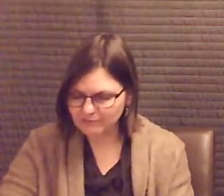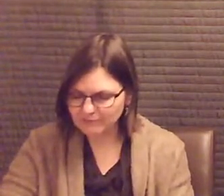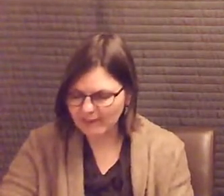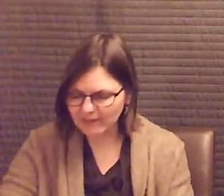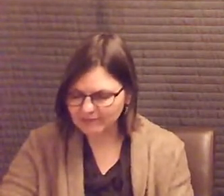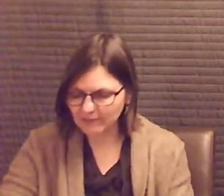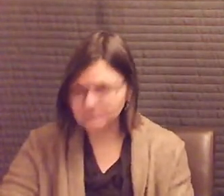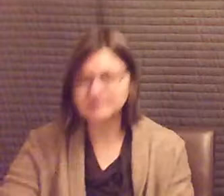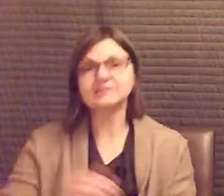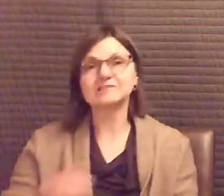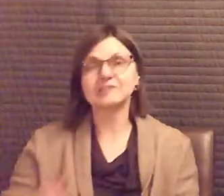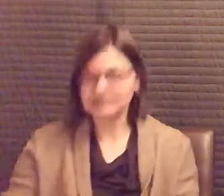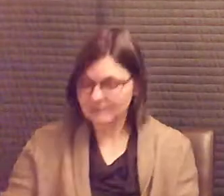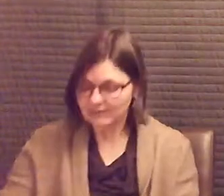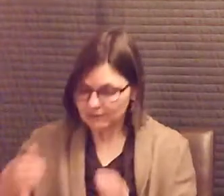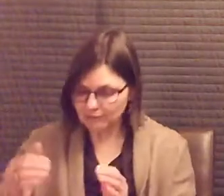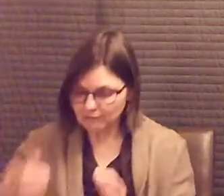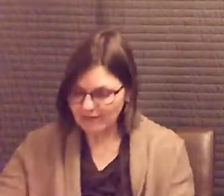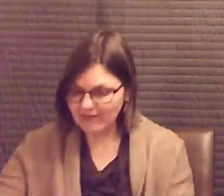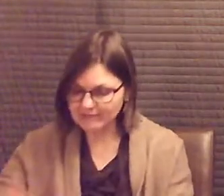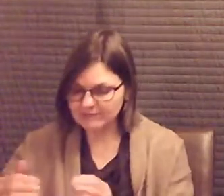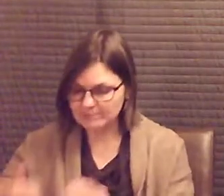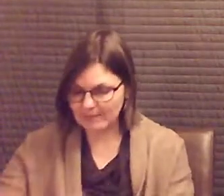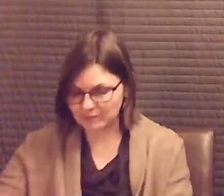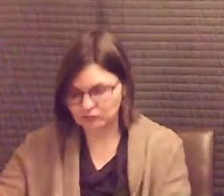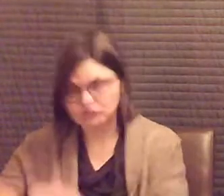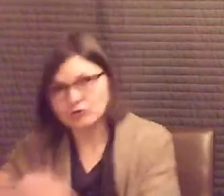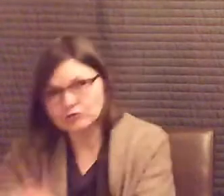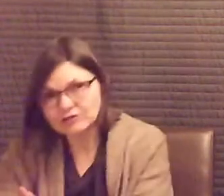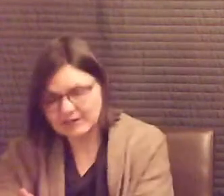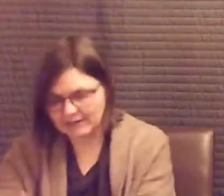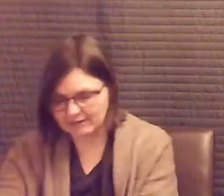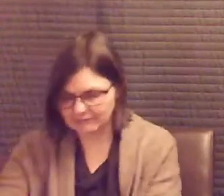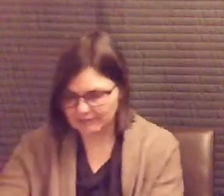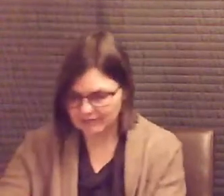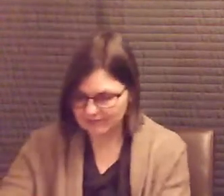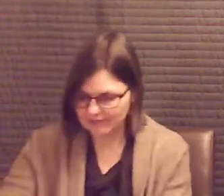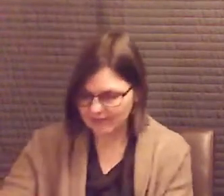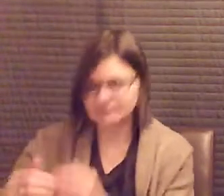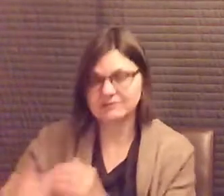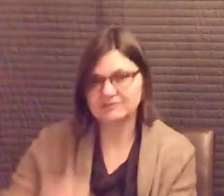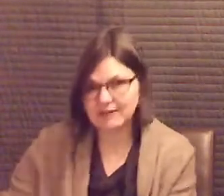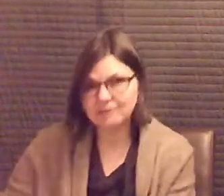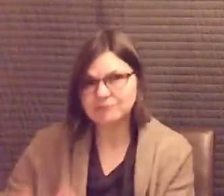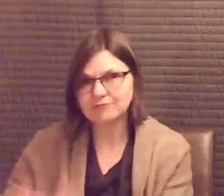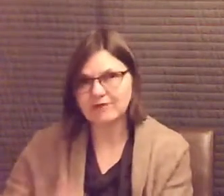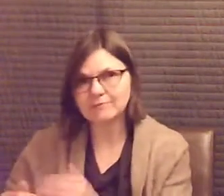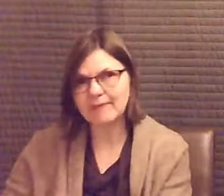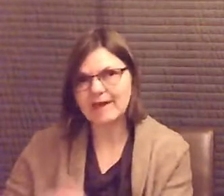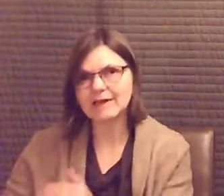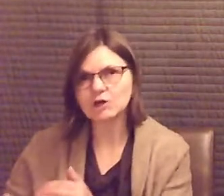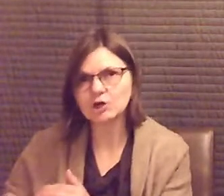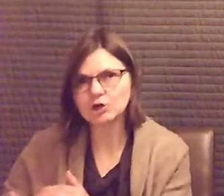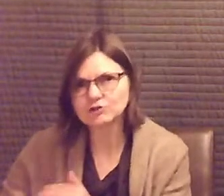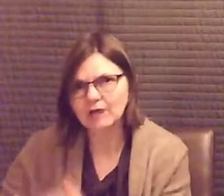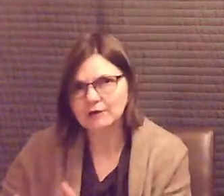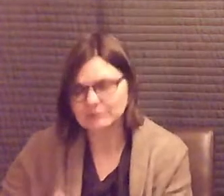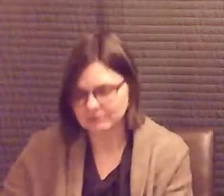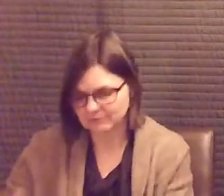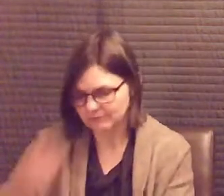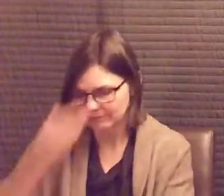is zelf van mij gedaan file te staan de vader die mij gezonden heeft wie heeft zelf van mij